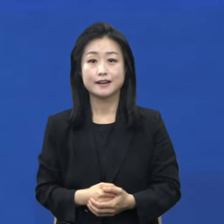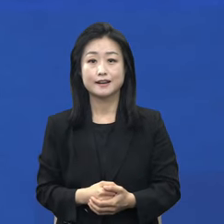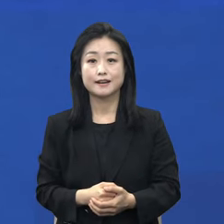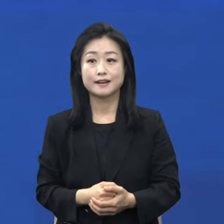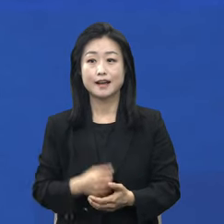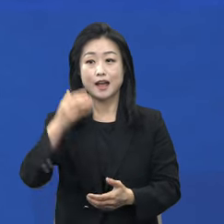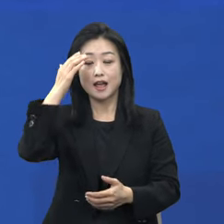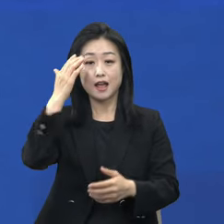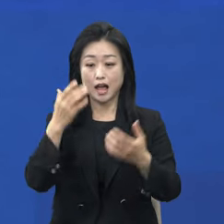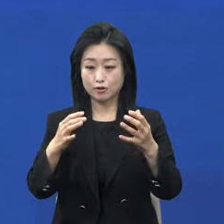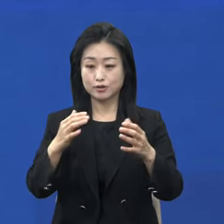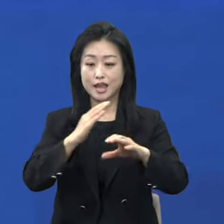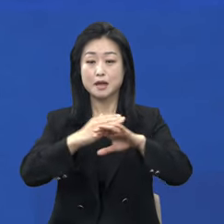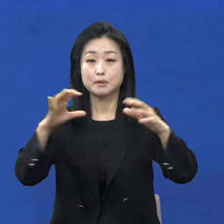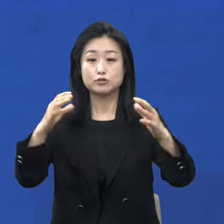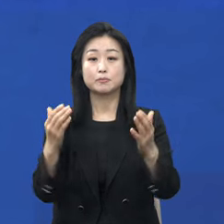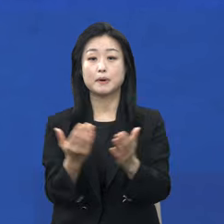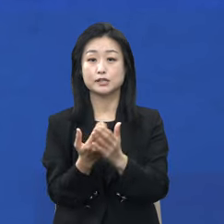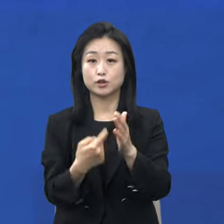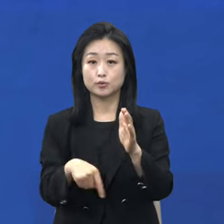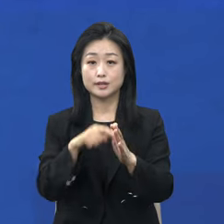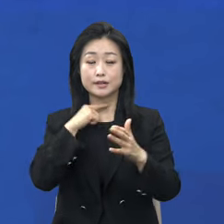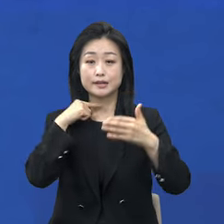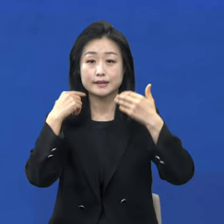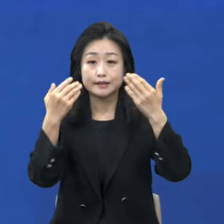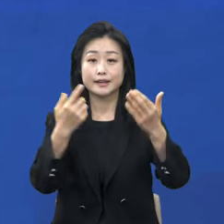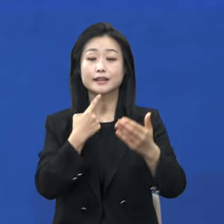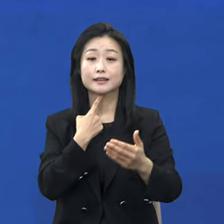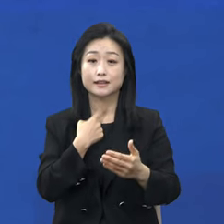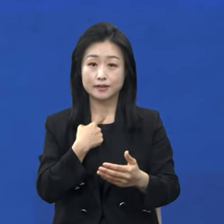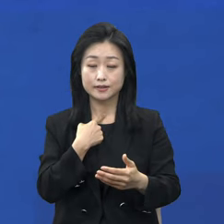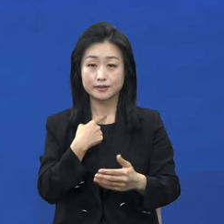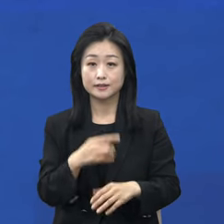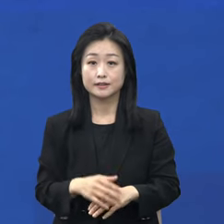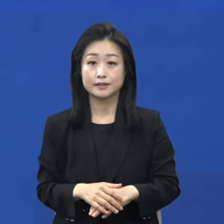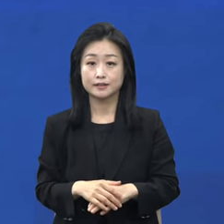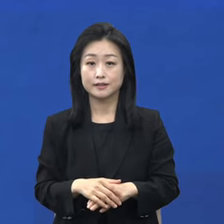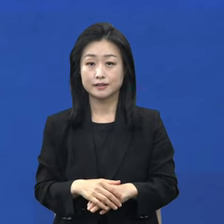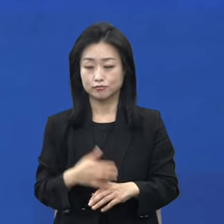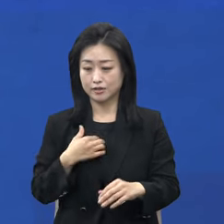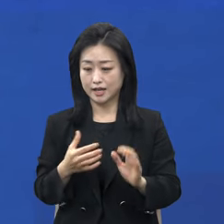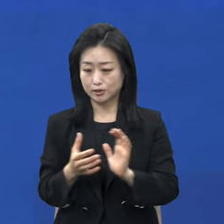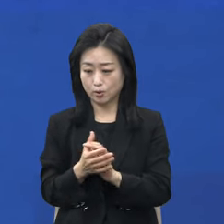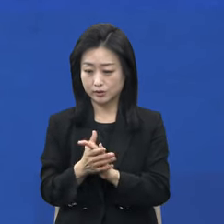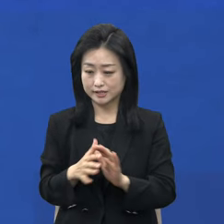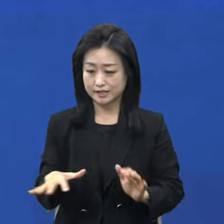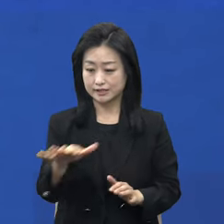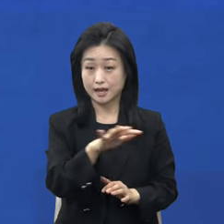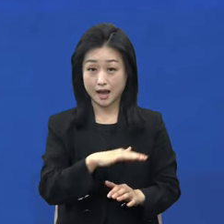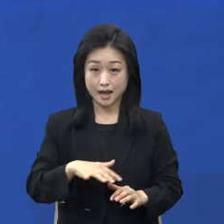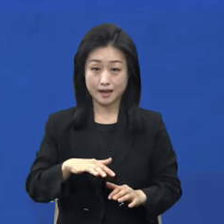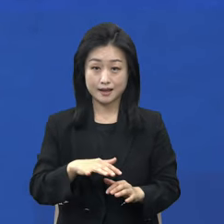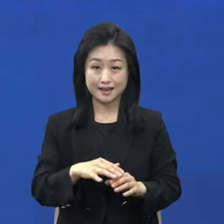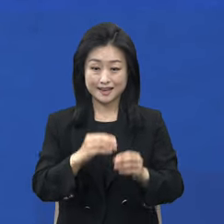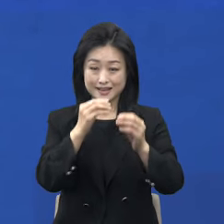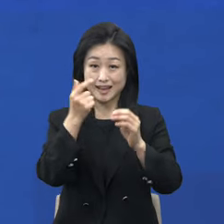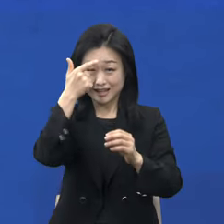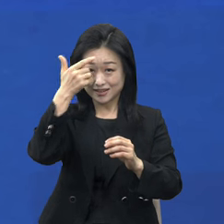땅의 민주주의를 위해 목숨 걸고 아스팔트에 서 있던 동지들은 이제 노인이